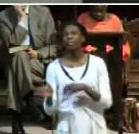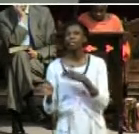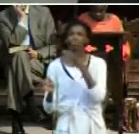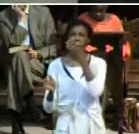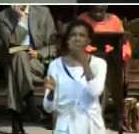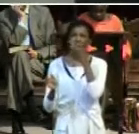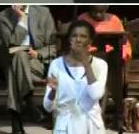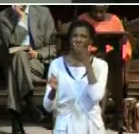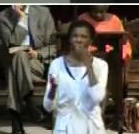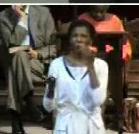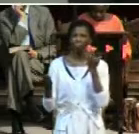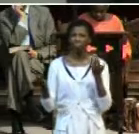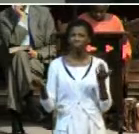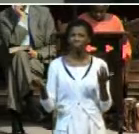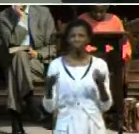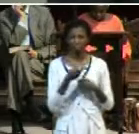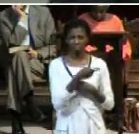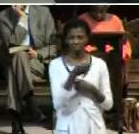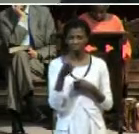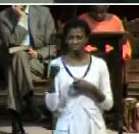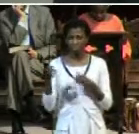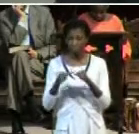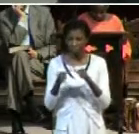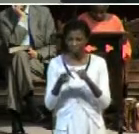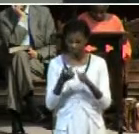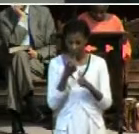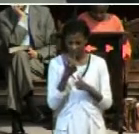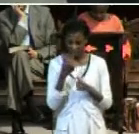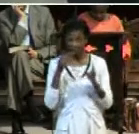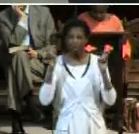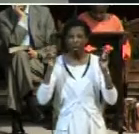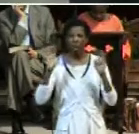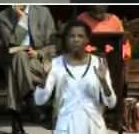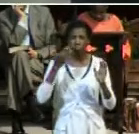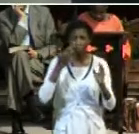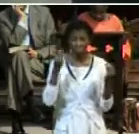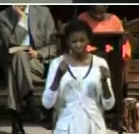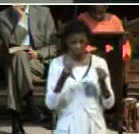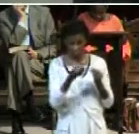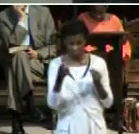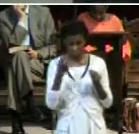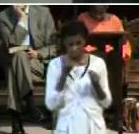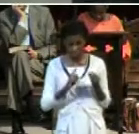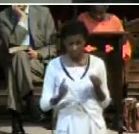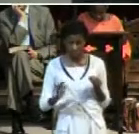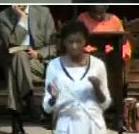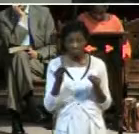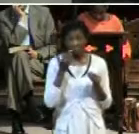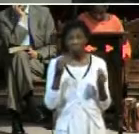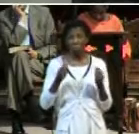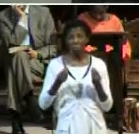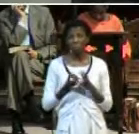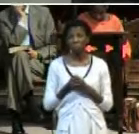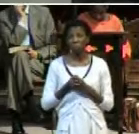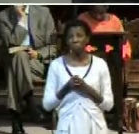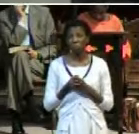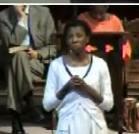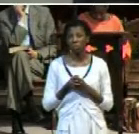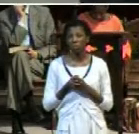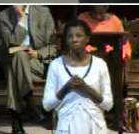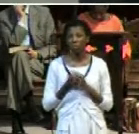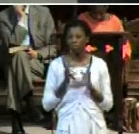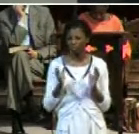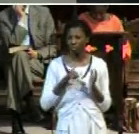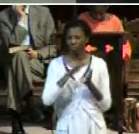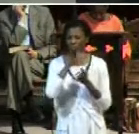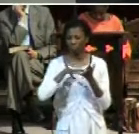qu'est-ce qu'ils ont à faire maintenant, quoi? Où se trouve l'obéissance? Franchement, quand vous